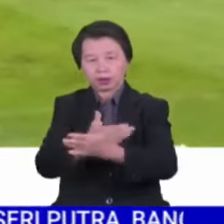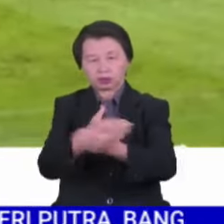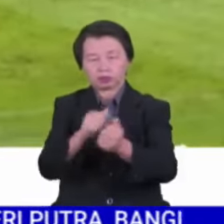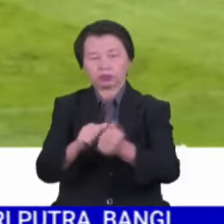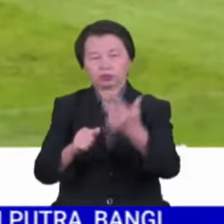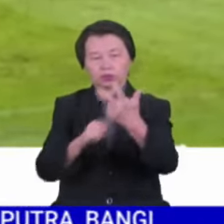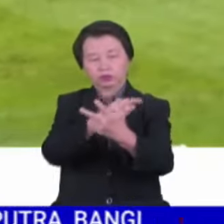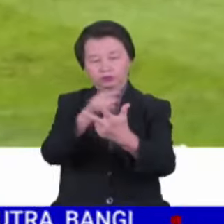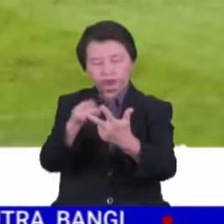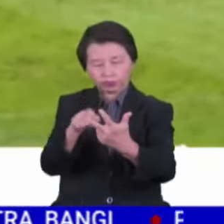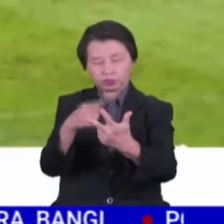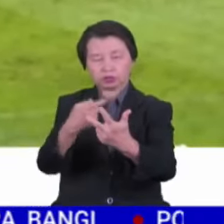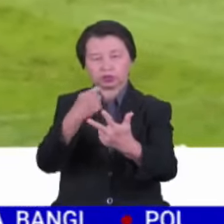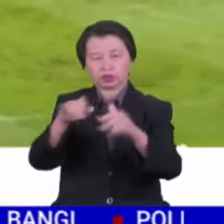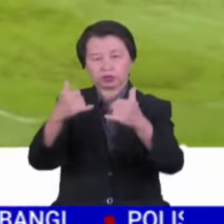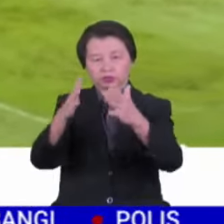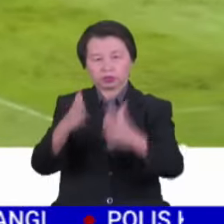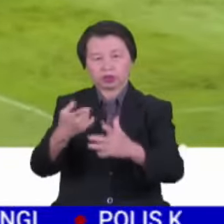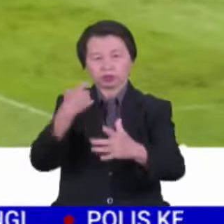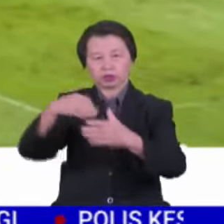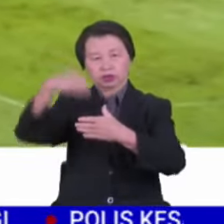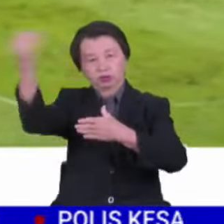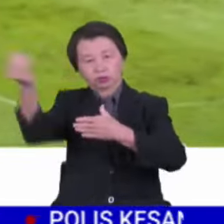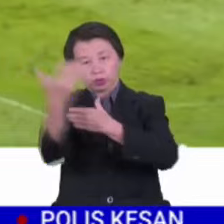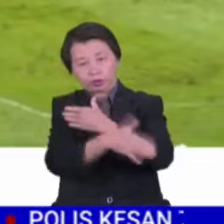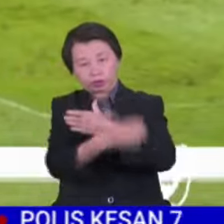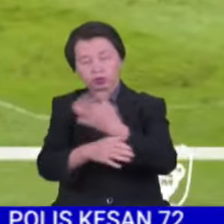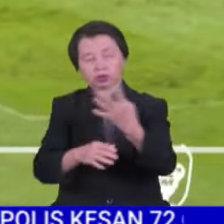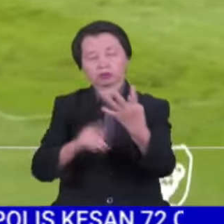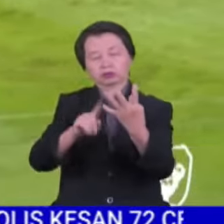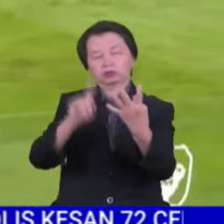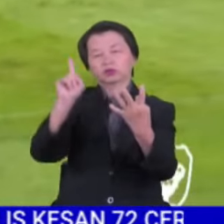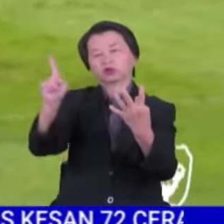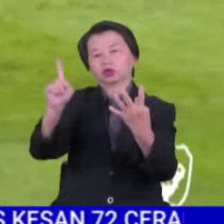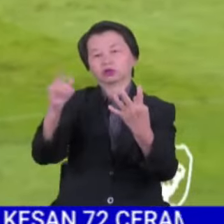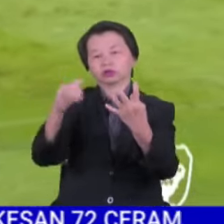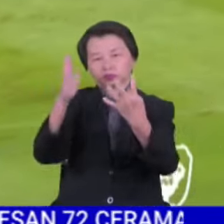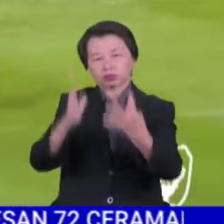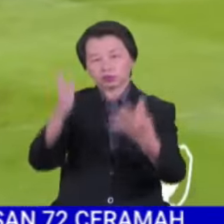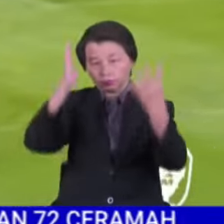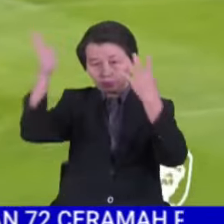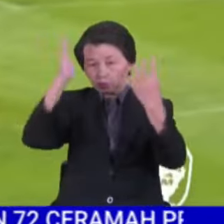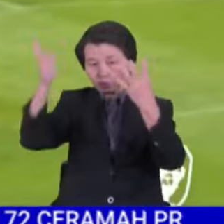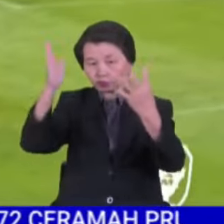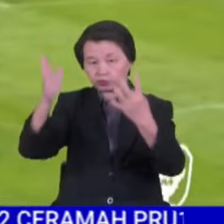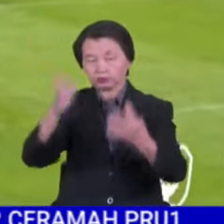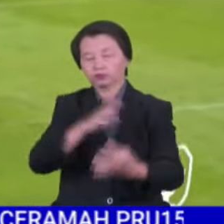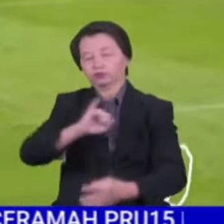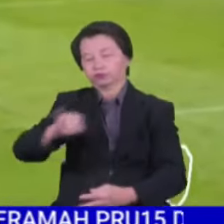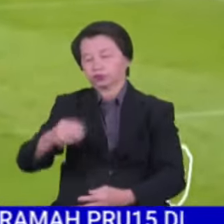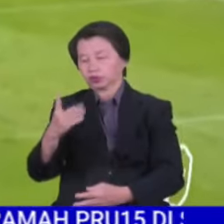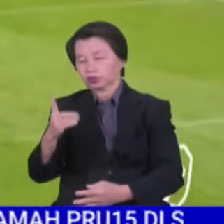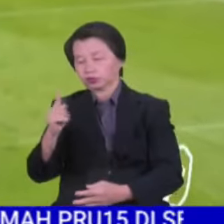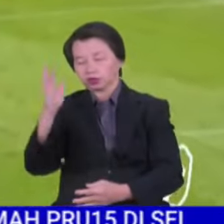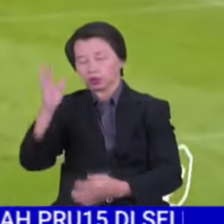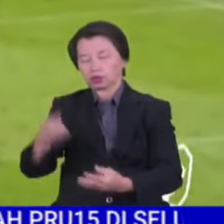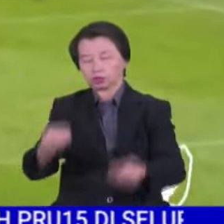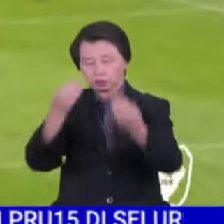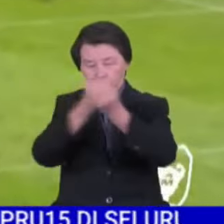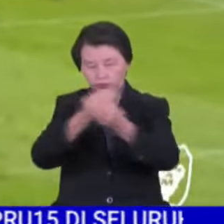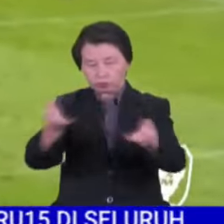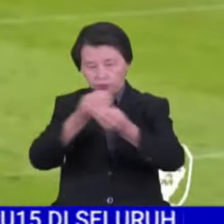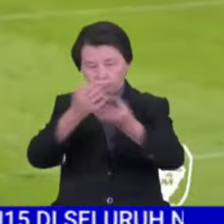3 daripadanya adalah pemain dari luar negara dan hanya seorang pemain tempatan tambah beliau jadi dia akan memberikan